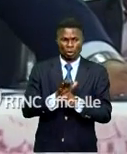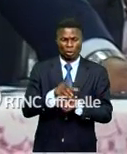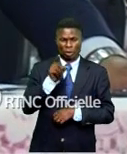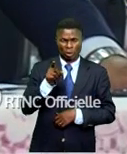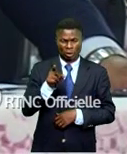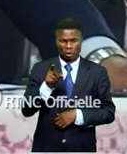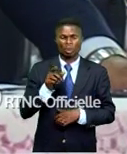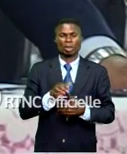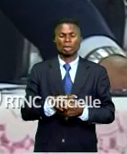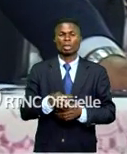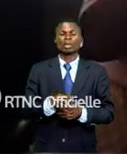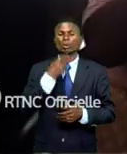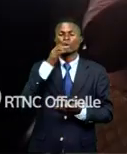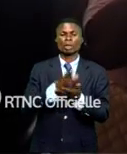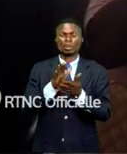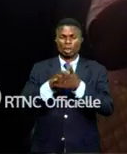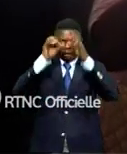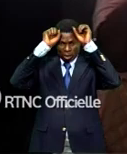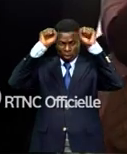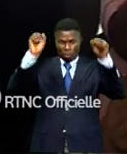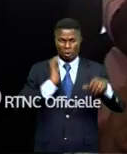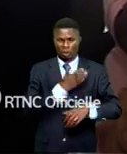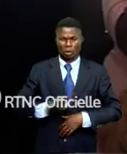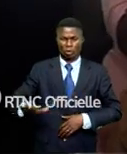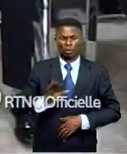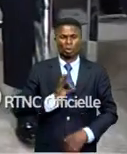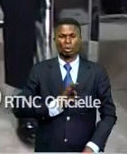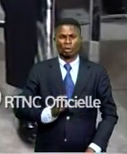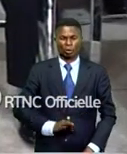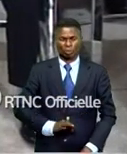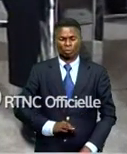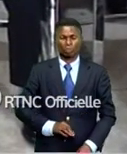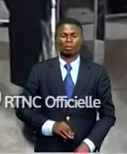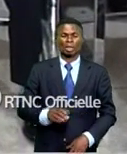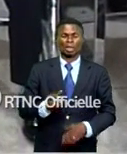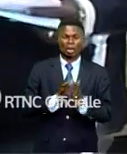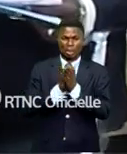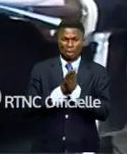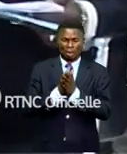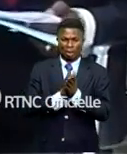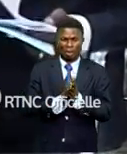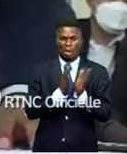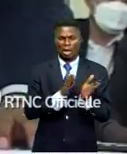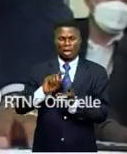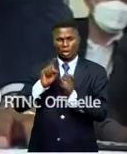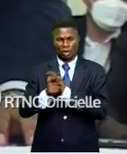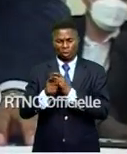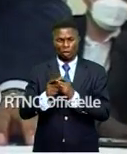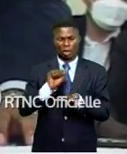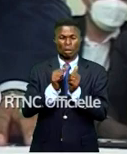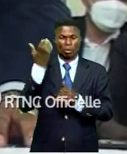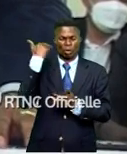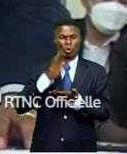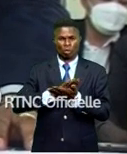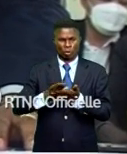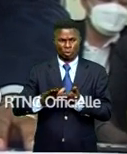Moubiaï Kanchama, qui a remercié le chef de l'État Félix-Antoine Tshisekedi pour l'intérêt qu'il accorde à l'amélioration de la desserte en eau